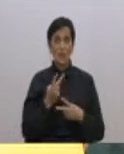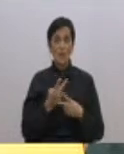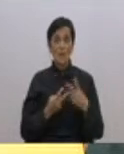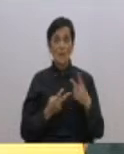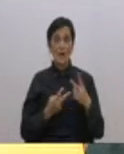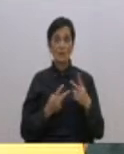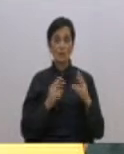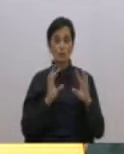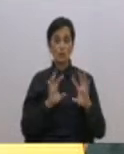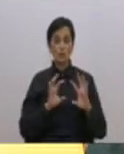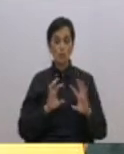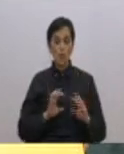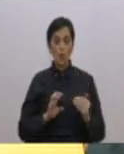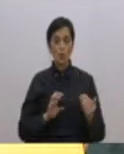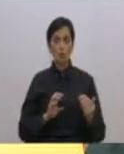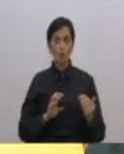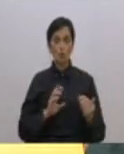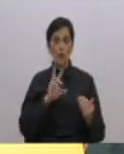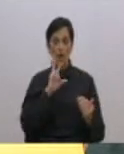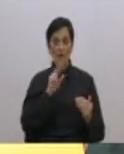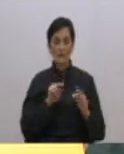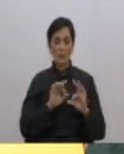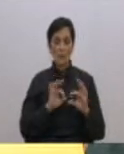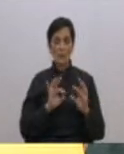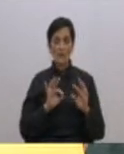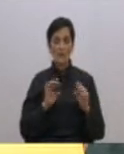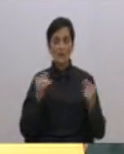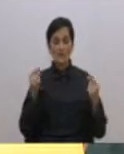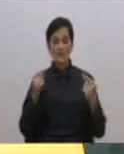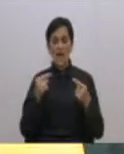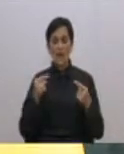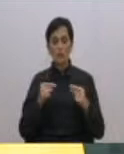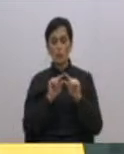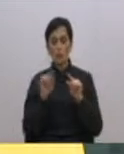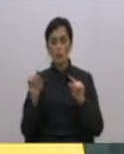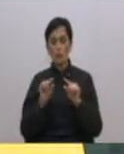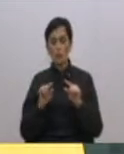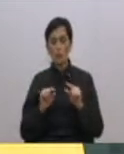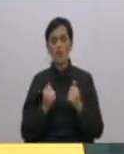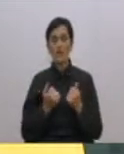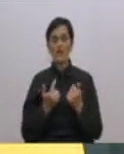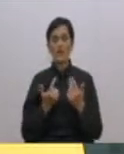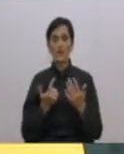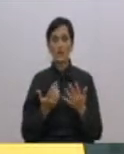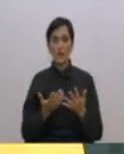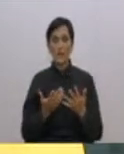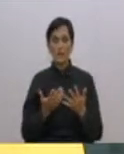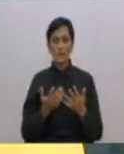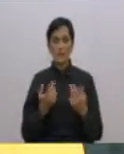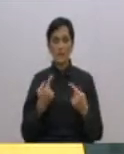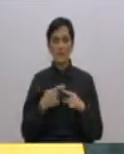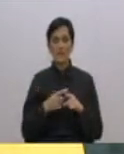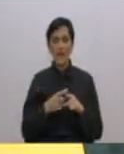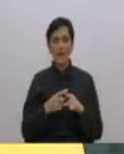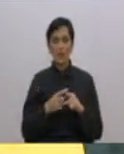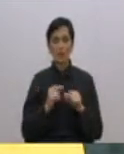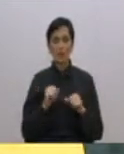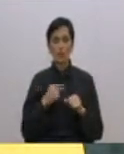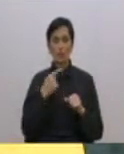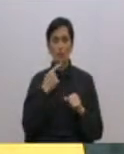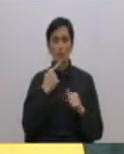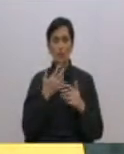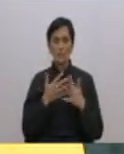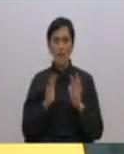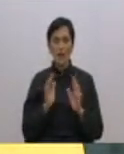კოდექსზე ხდება უკვე აპელირება სათანადო მუხლების მითითებით და არის კიდევ რამდენიმე ტექნიკური, შეიძლება ითქვას, მეტად